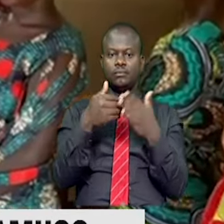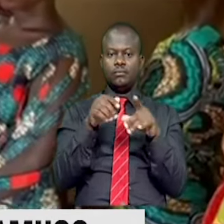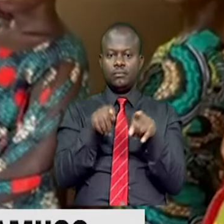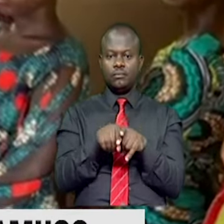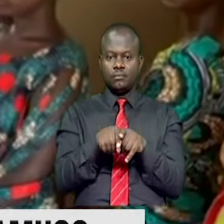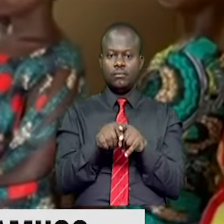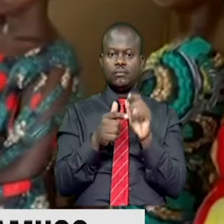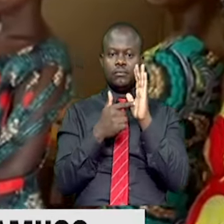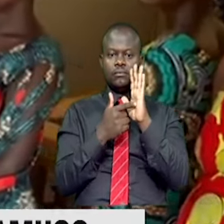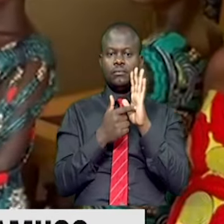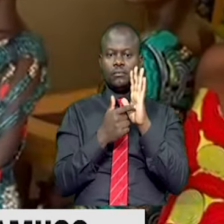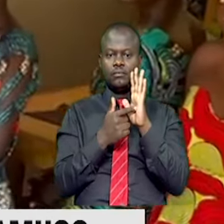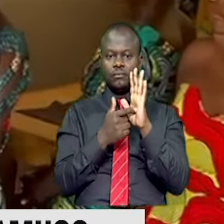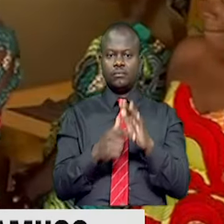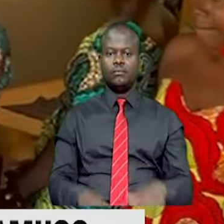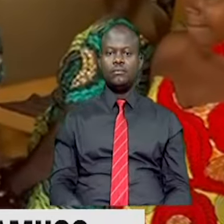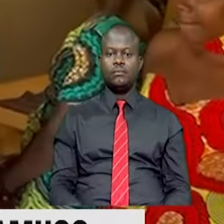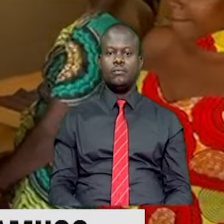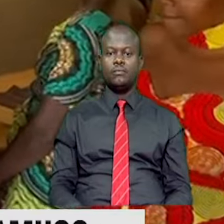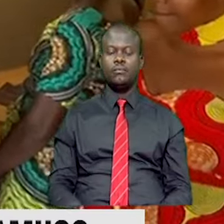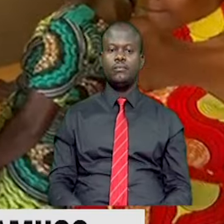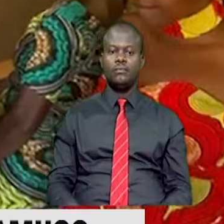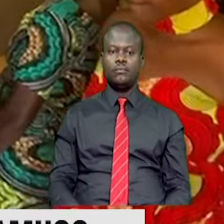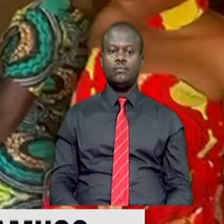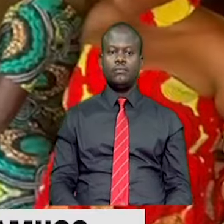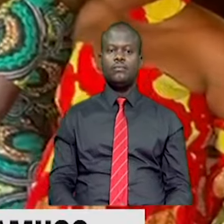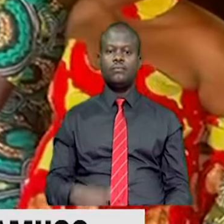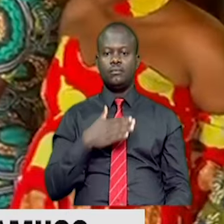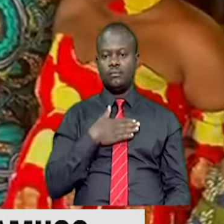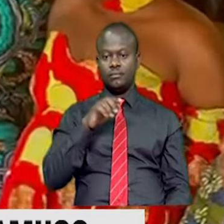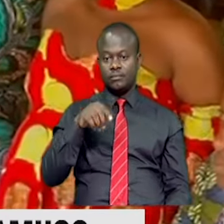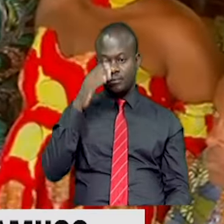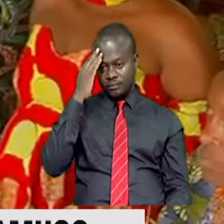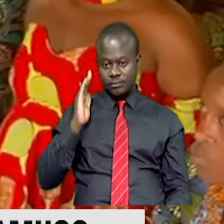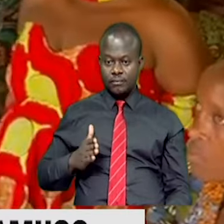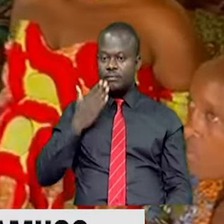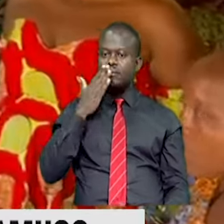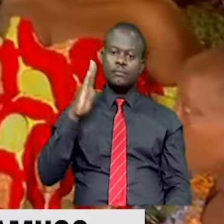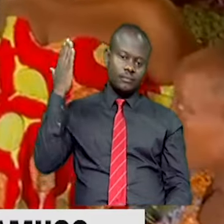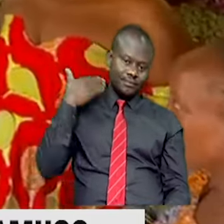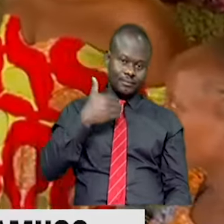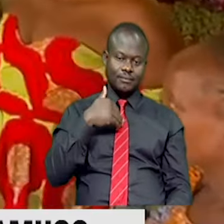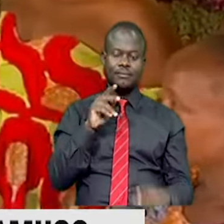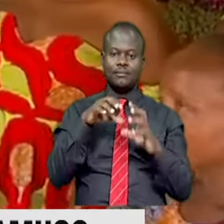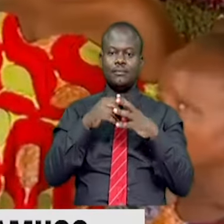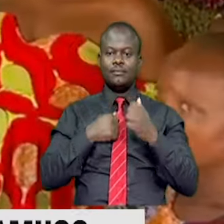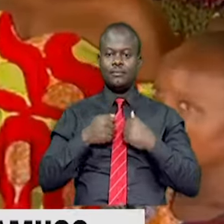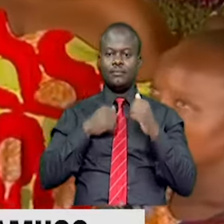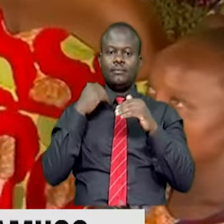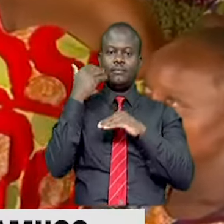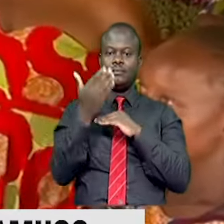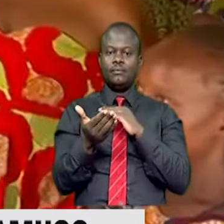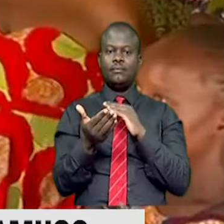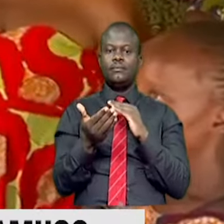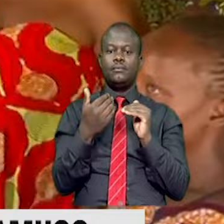bagiye babigaragaza. Ndangaha kubwo imyitwarire mibi nari mfite muri sosiyete nyarwanda, nkaza kugirirwa